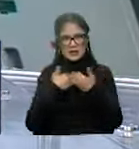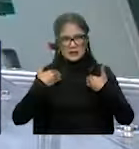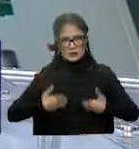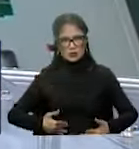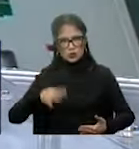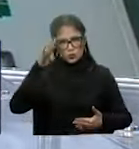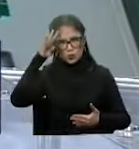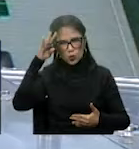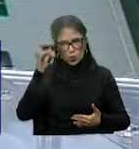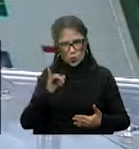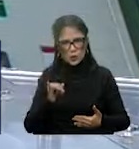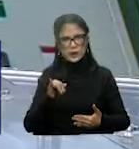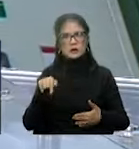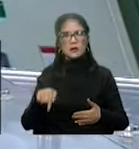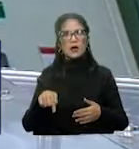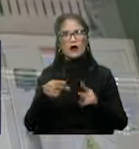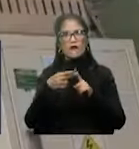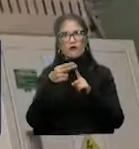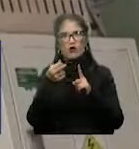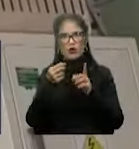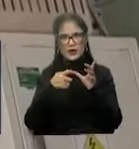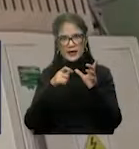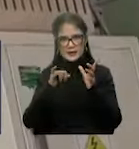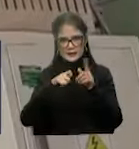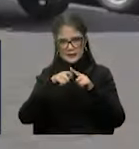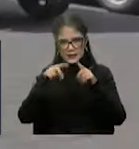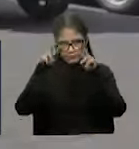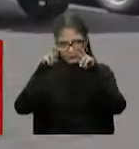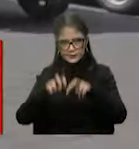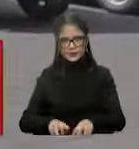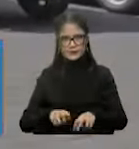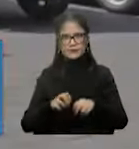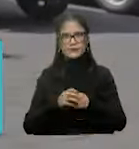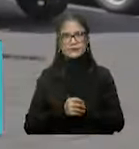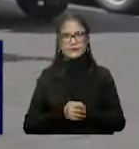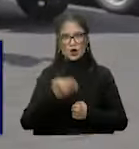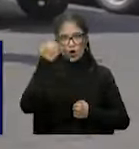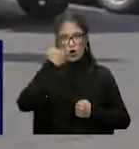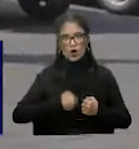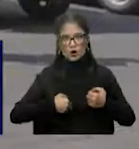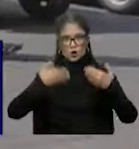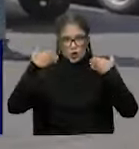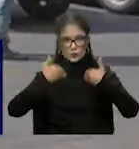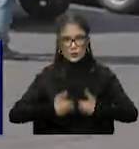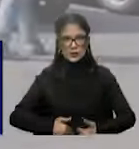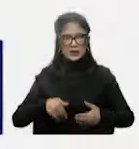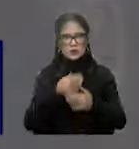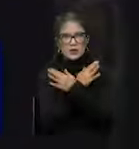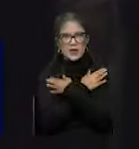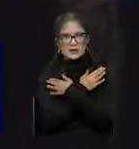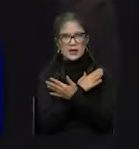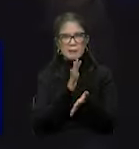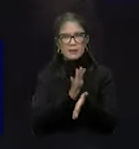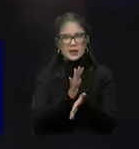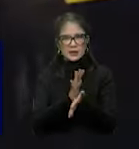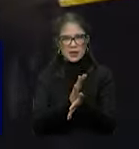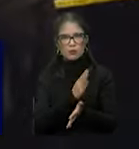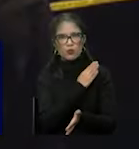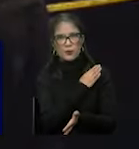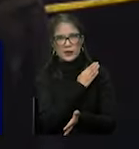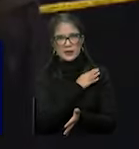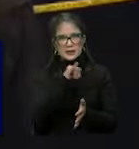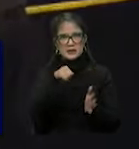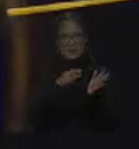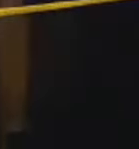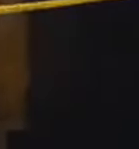menyulitkan identifikasi oleh forensik. Otopsi jenazah mantan Bupati Jemberana Ida Bagus Ardana, 84 tahun,